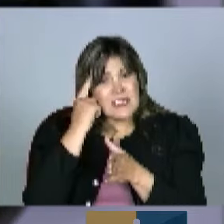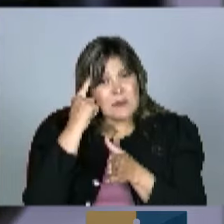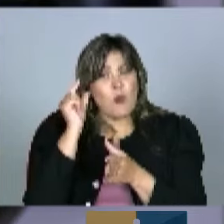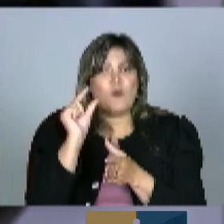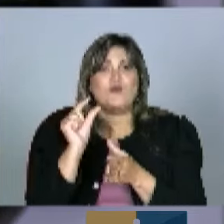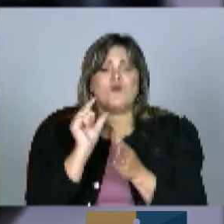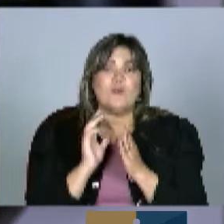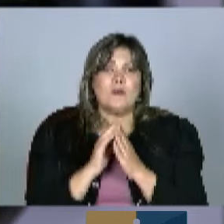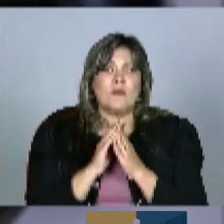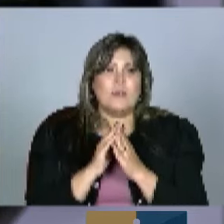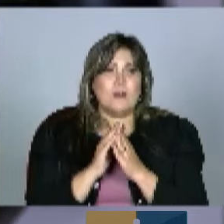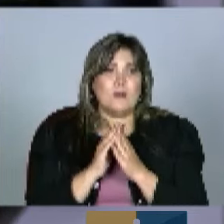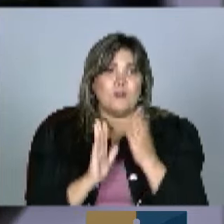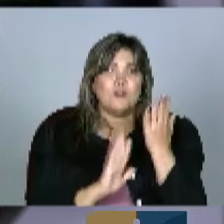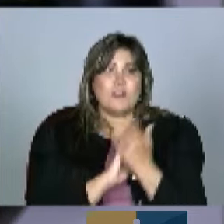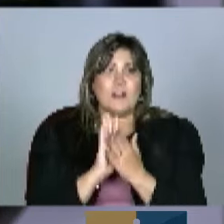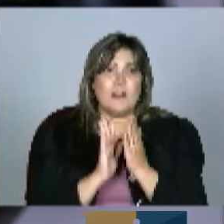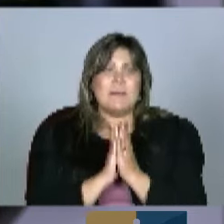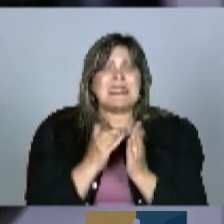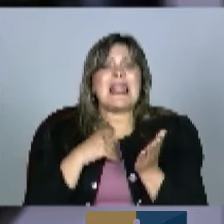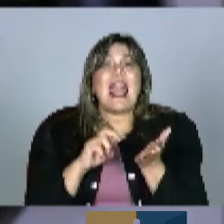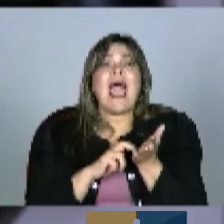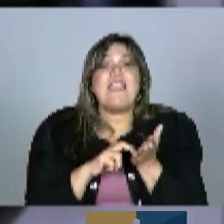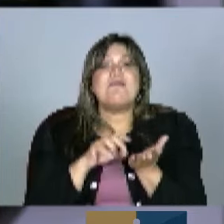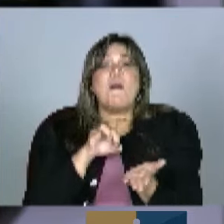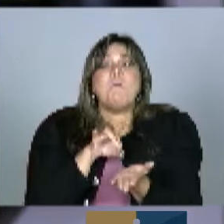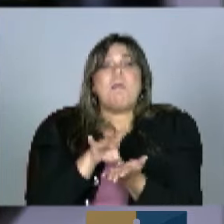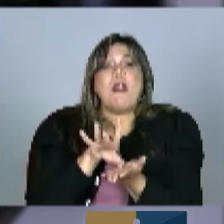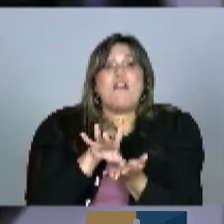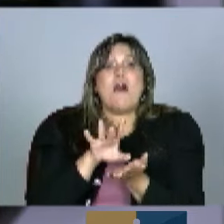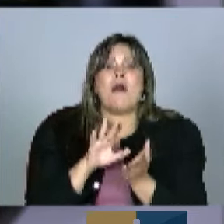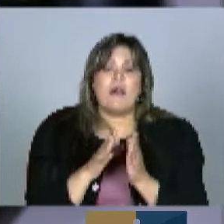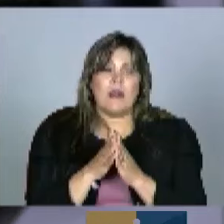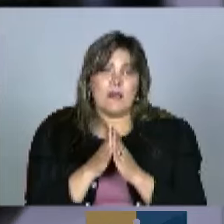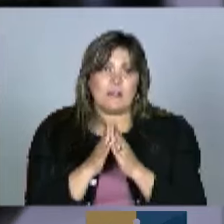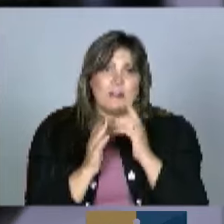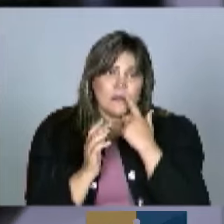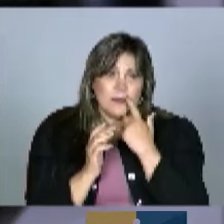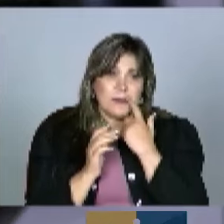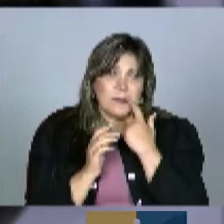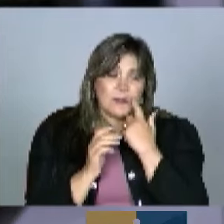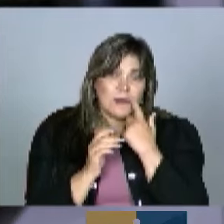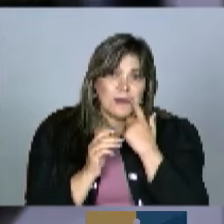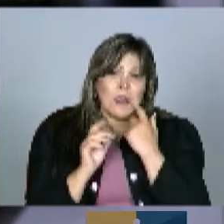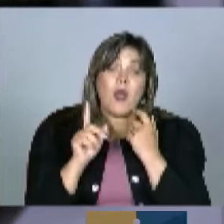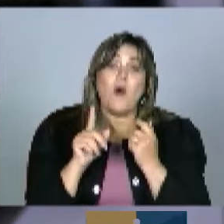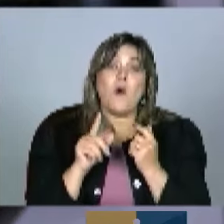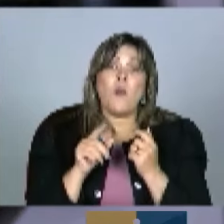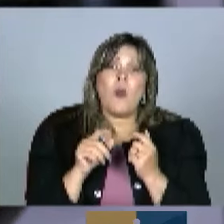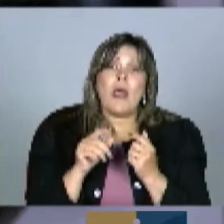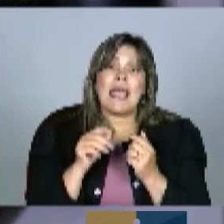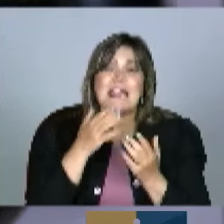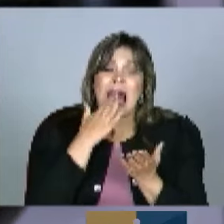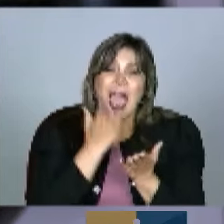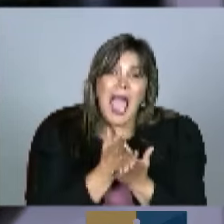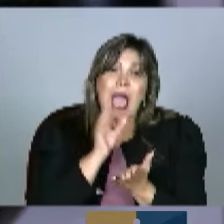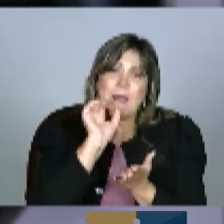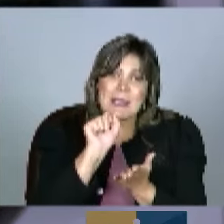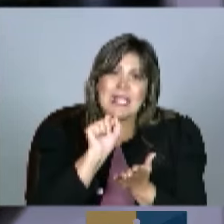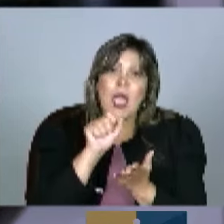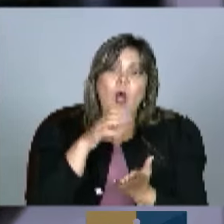من شقتي طب هو هو مض مضار على تنازل يا فندم هو كان ليه نصيب ومضار على تنازل ولا ايه